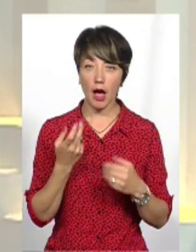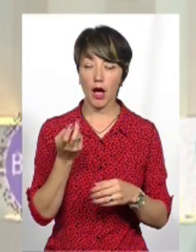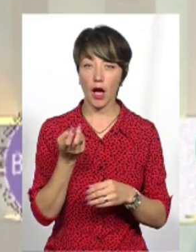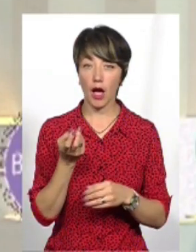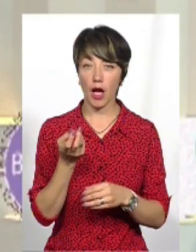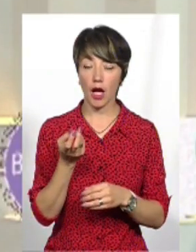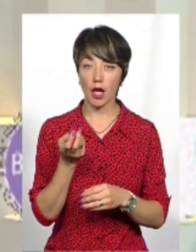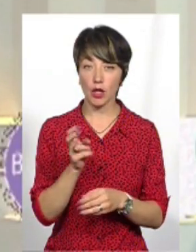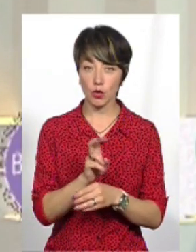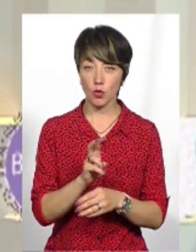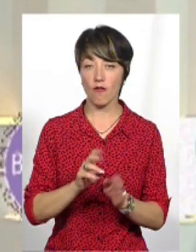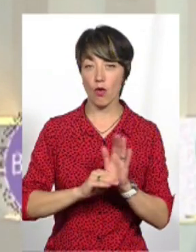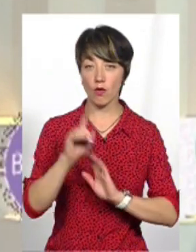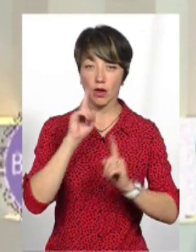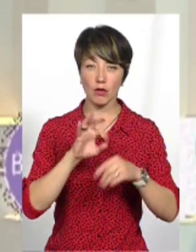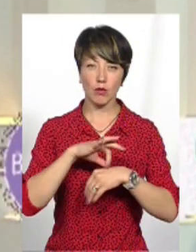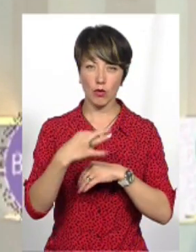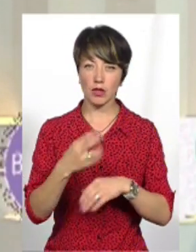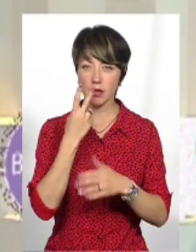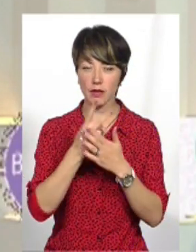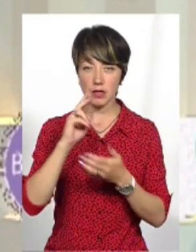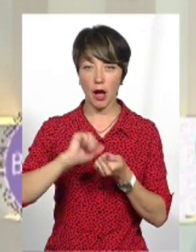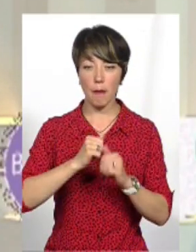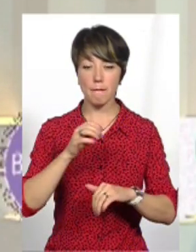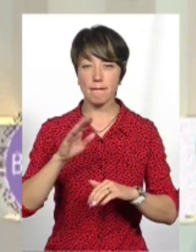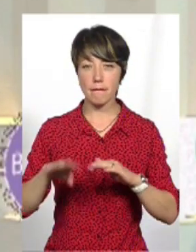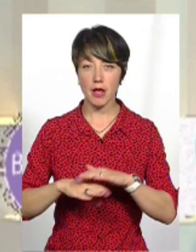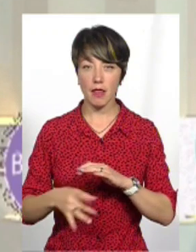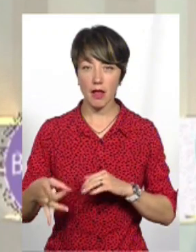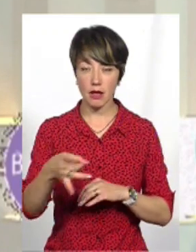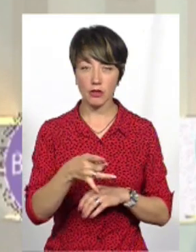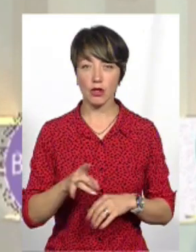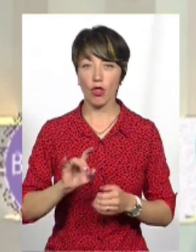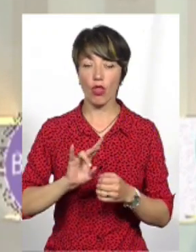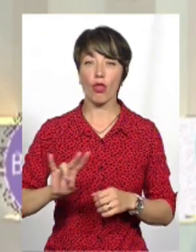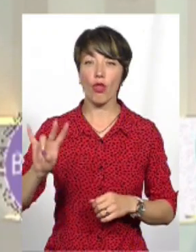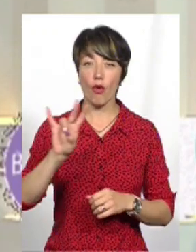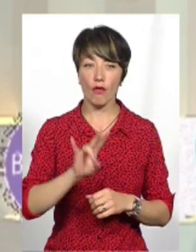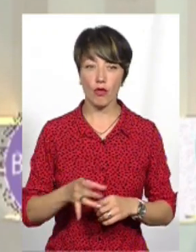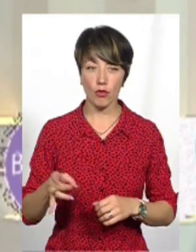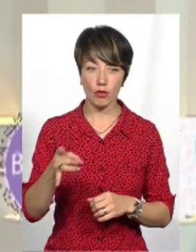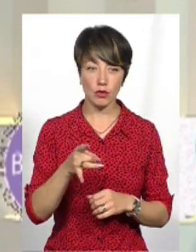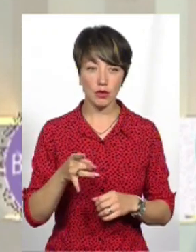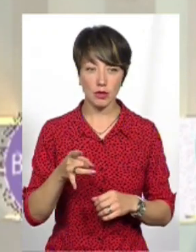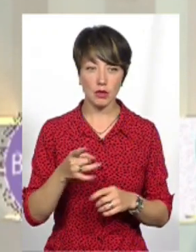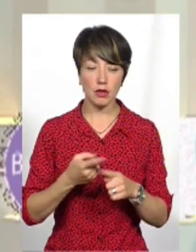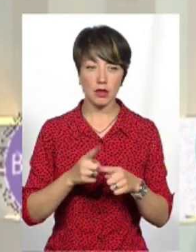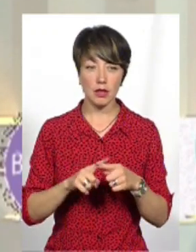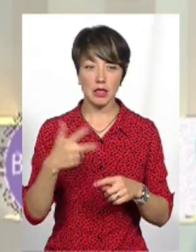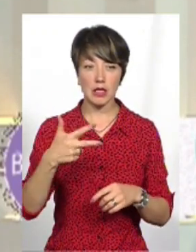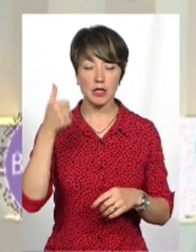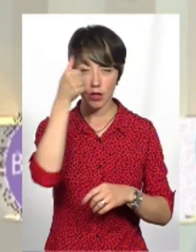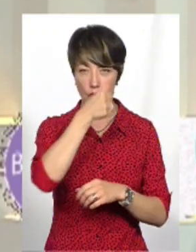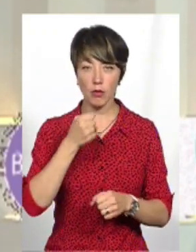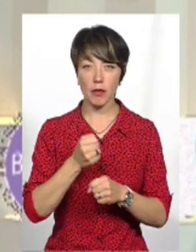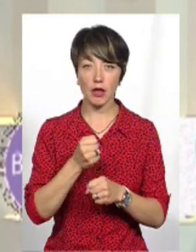що боляче дивитися на, якби, на Кам'янеччину, на 193-й Новоушиця, Кам'янеччина. Мене болить, оскільки я вже 30 років